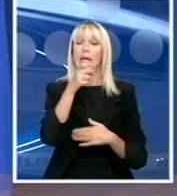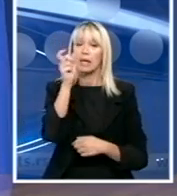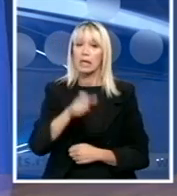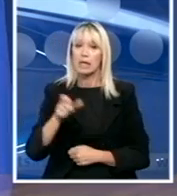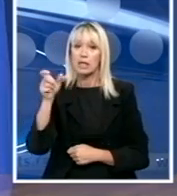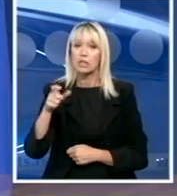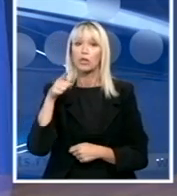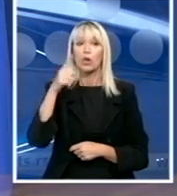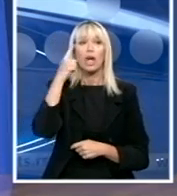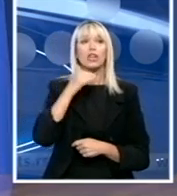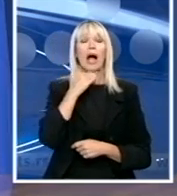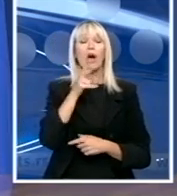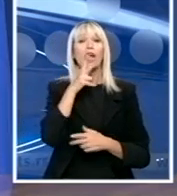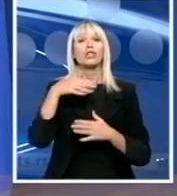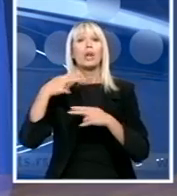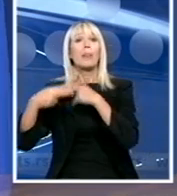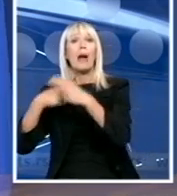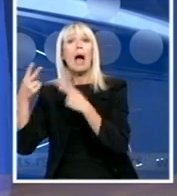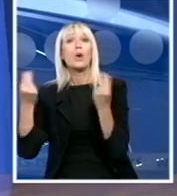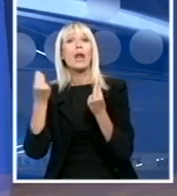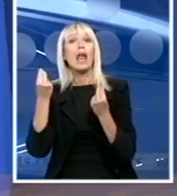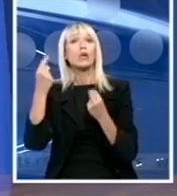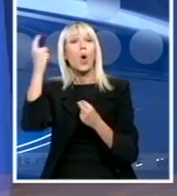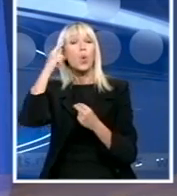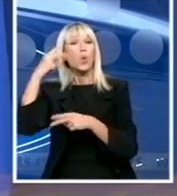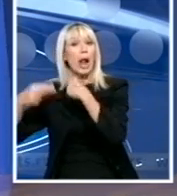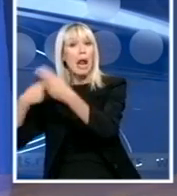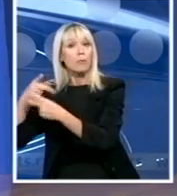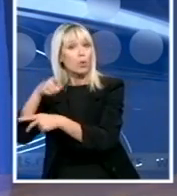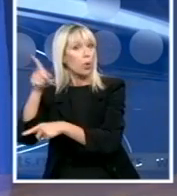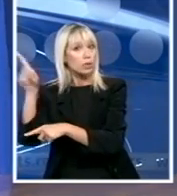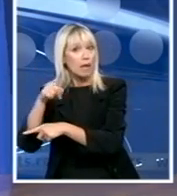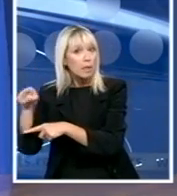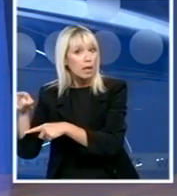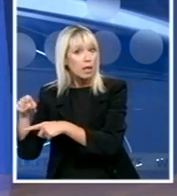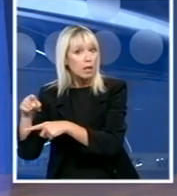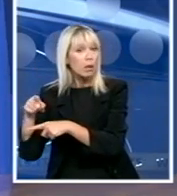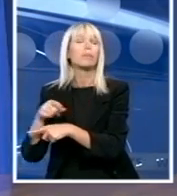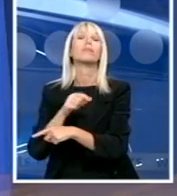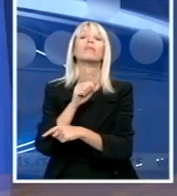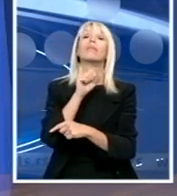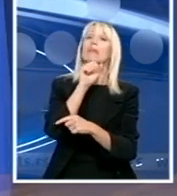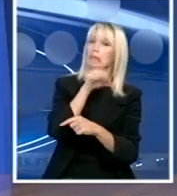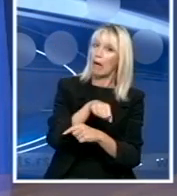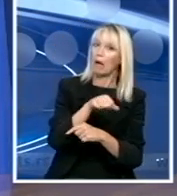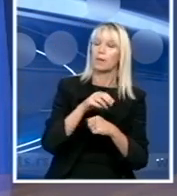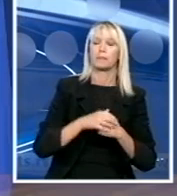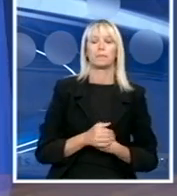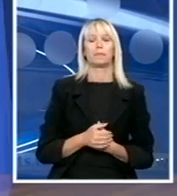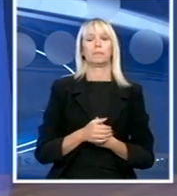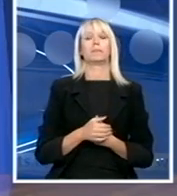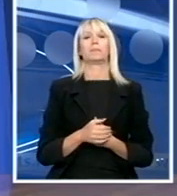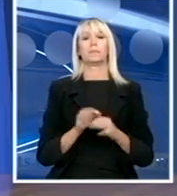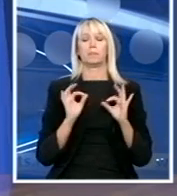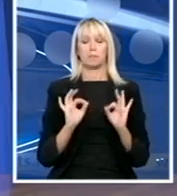na otvorenom, to ne može. Da. Dobro. I kažite mi onda, pošto je ovo, evo i malo čas ste rekli,